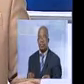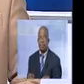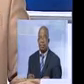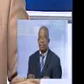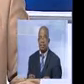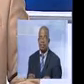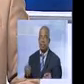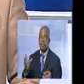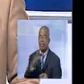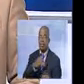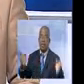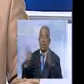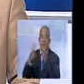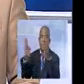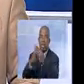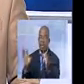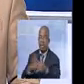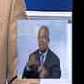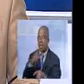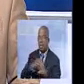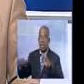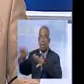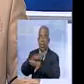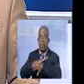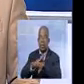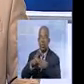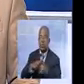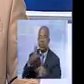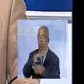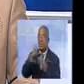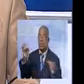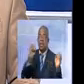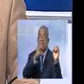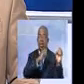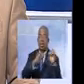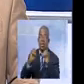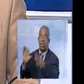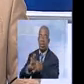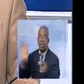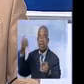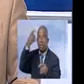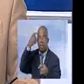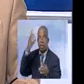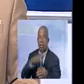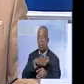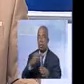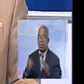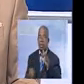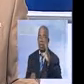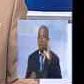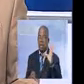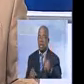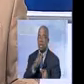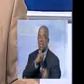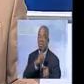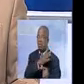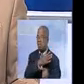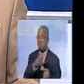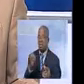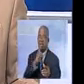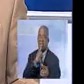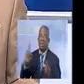Un atelier national de concertation sur la mise en place d'un organisme de gouvernance Komwebia Etanoué